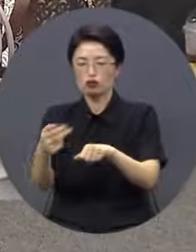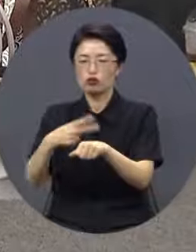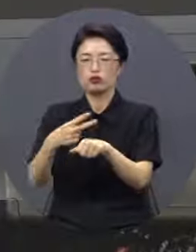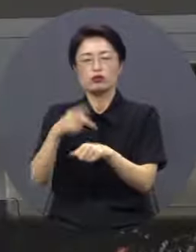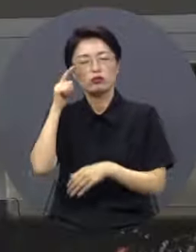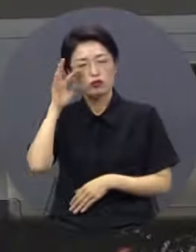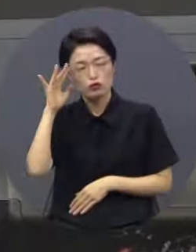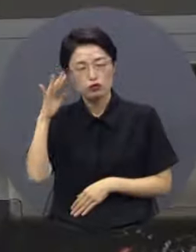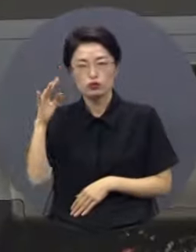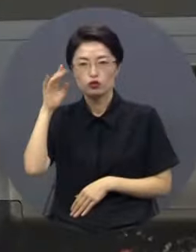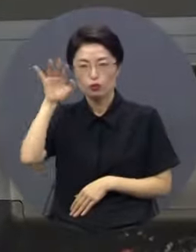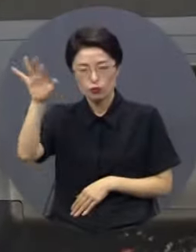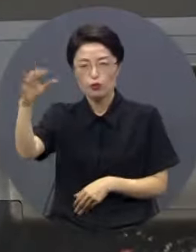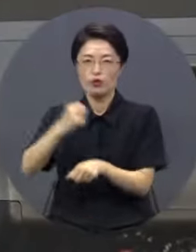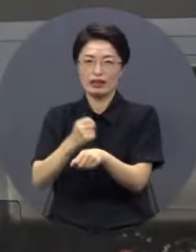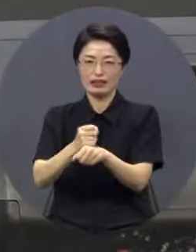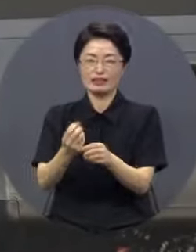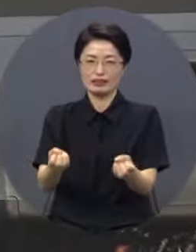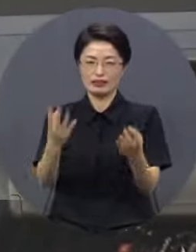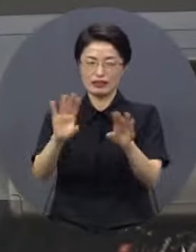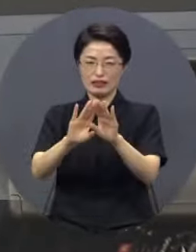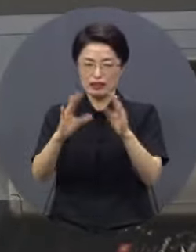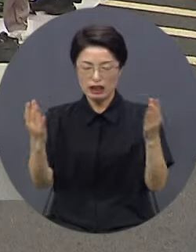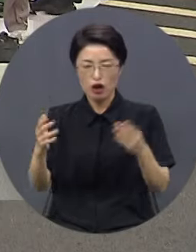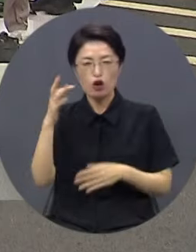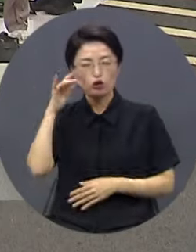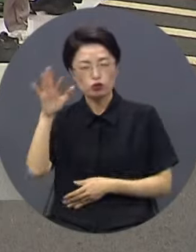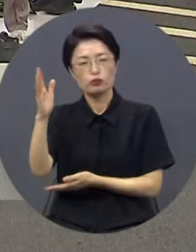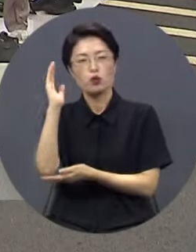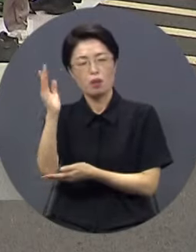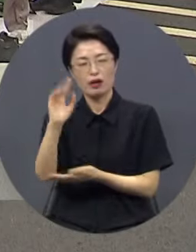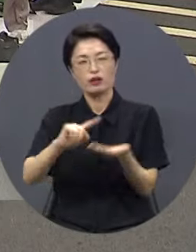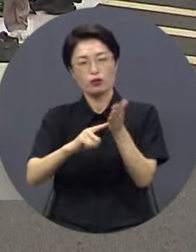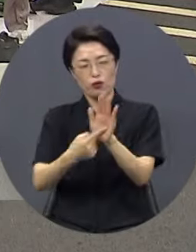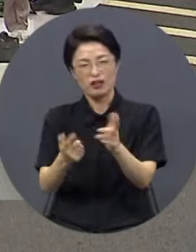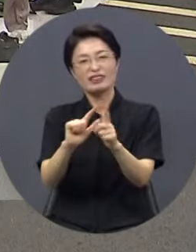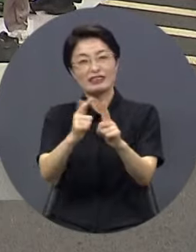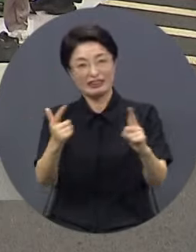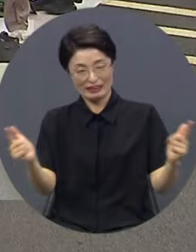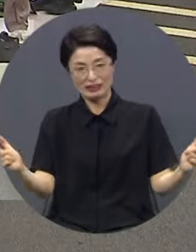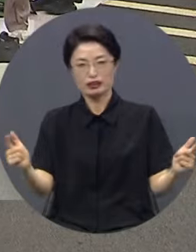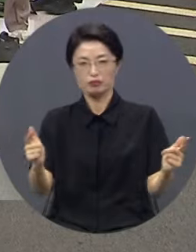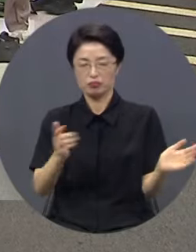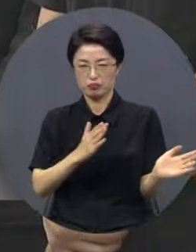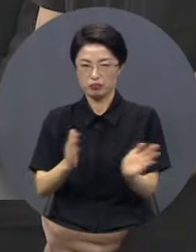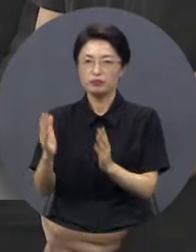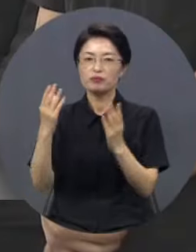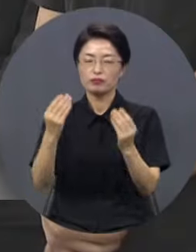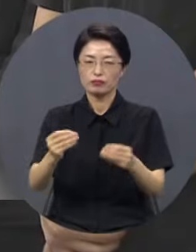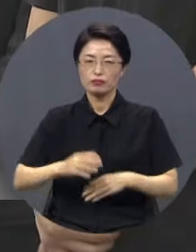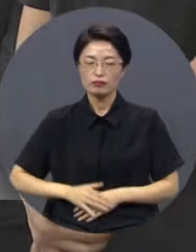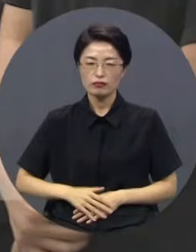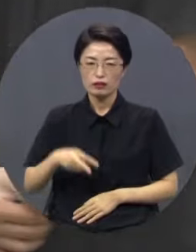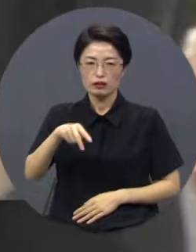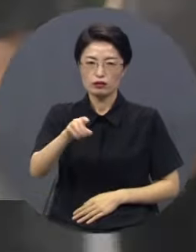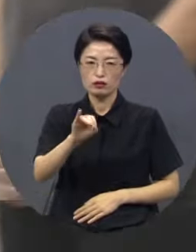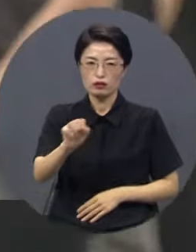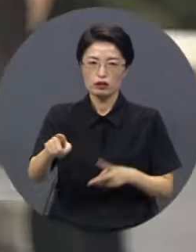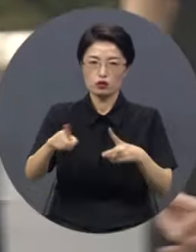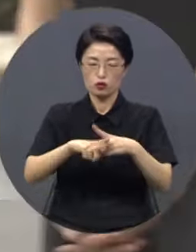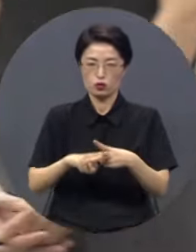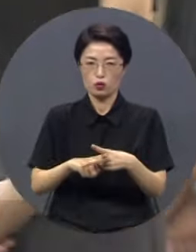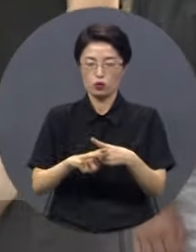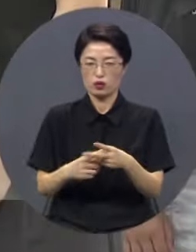문화을 열고 추모 발언과 공연 등 행사를 진행했습니다 이들은 서초 사건으로 악성 민원과